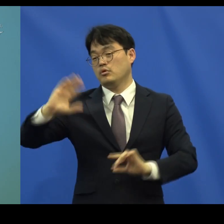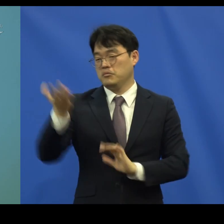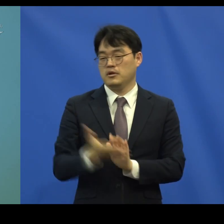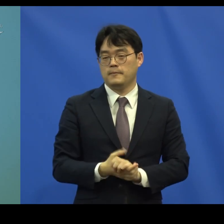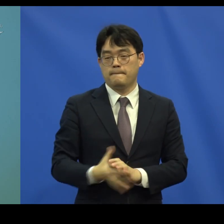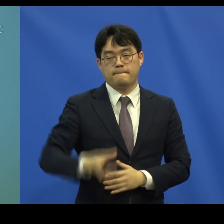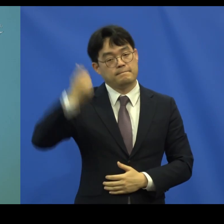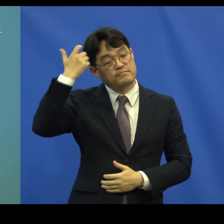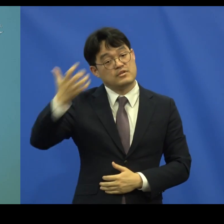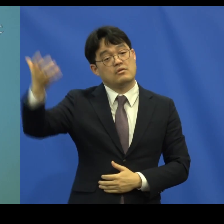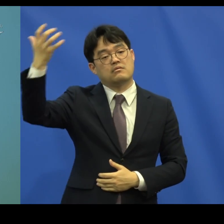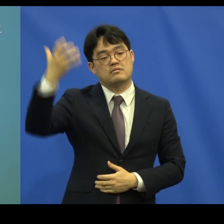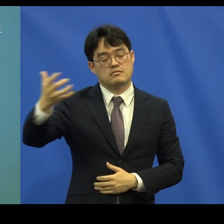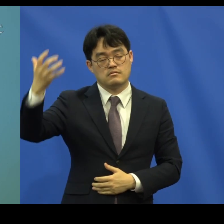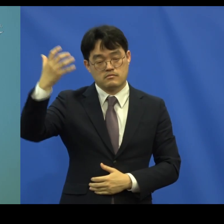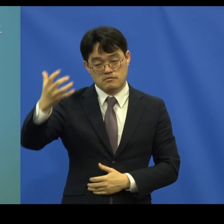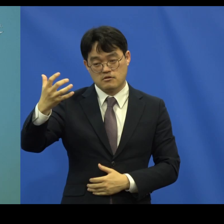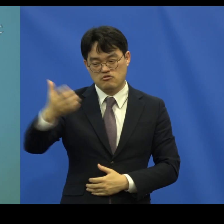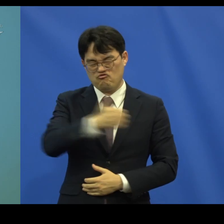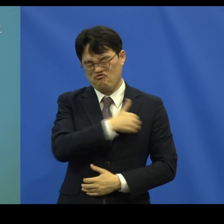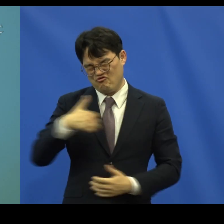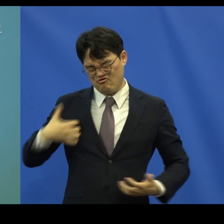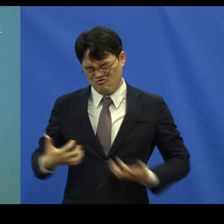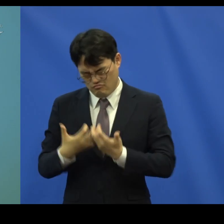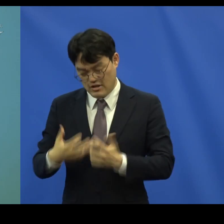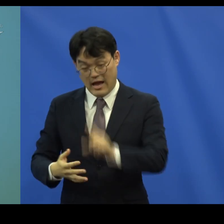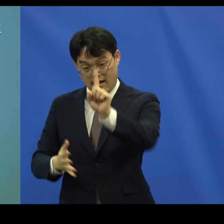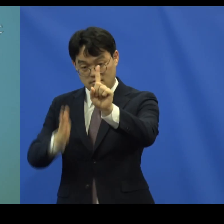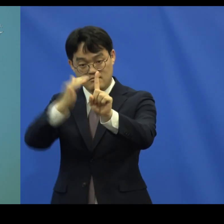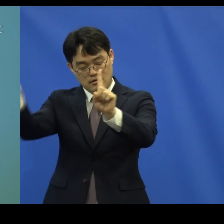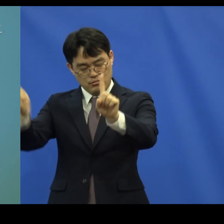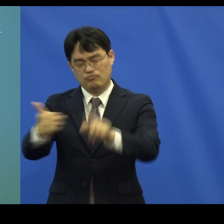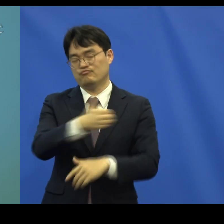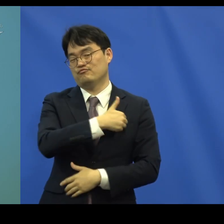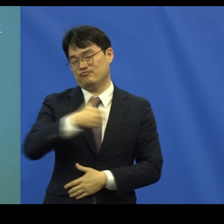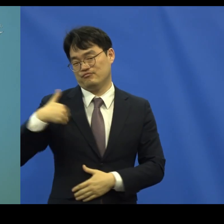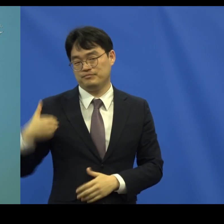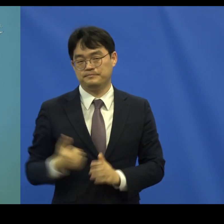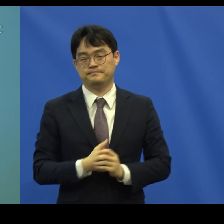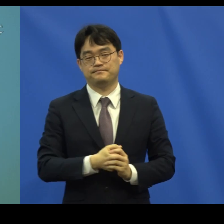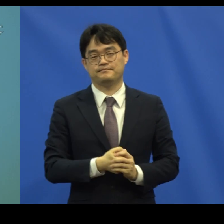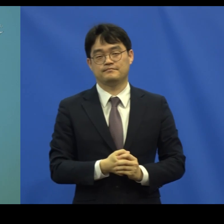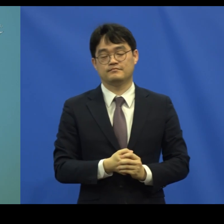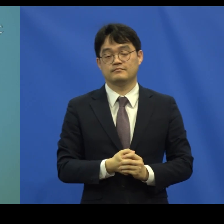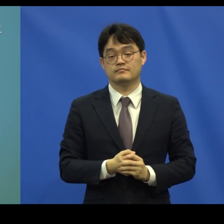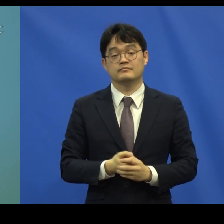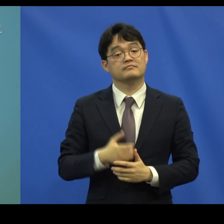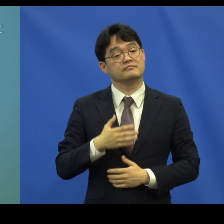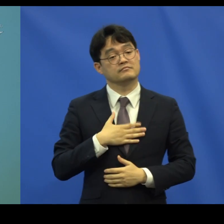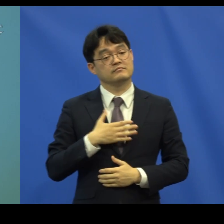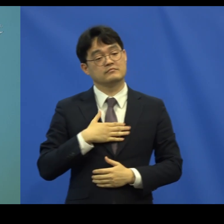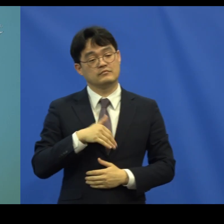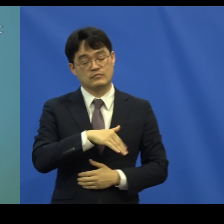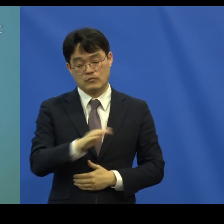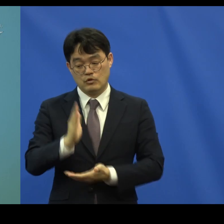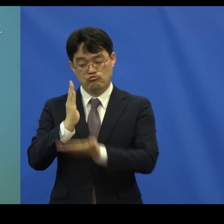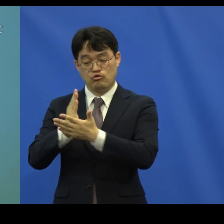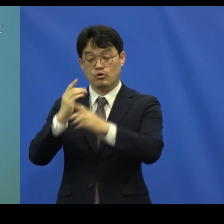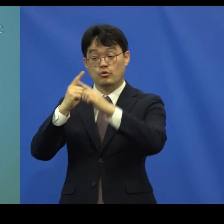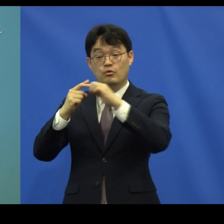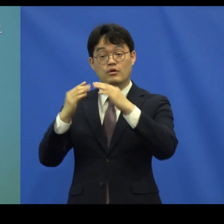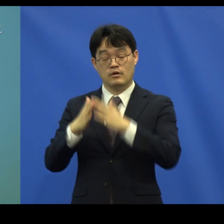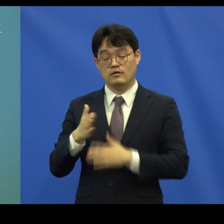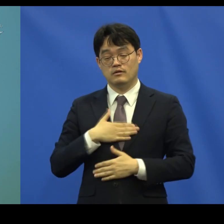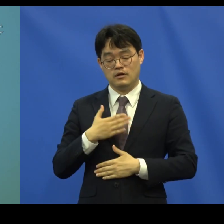성령에 사로잡힌 한 사람이면 충분한 겁니다. 그래서 저는 우리 교회 철야를 보면서 요즘 이거 하나님 뭘